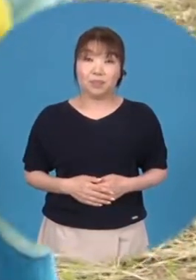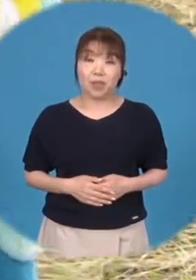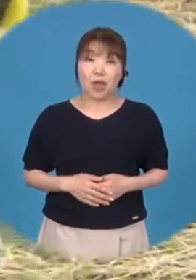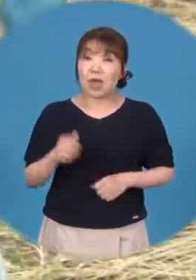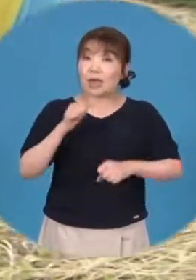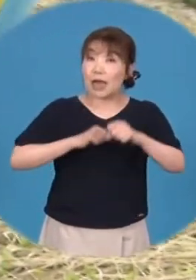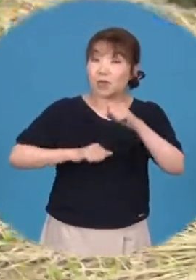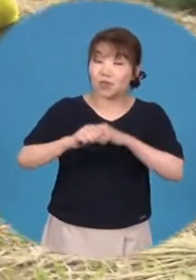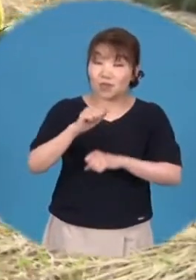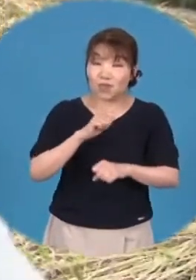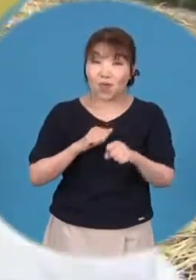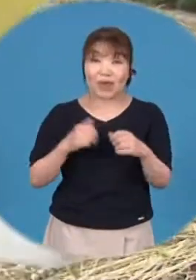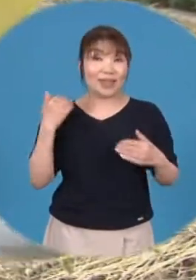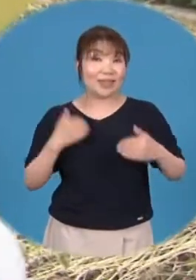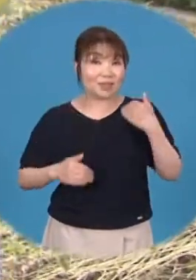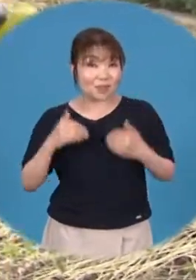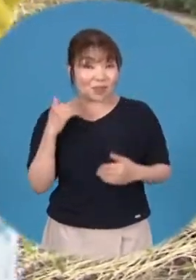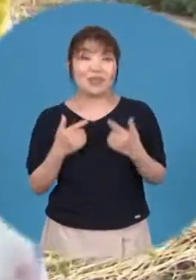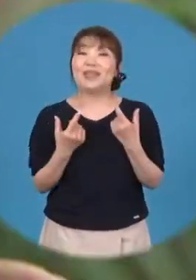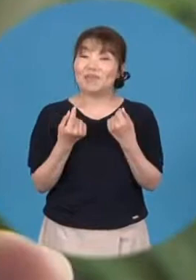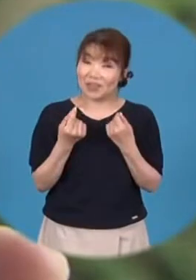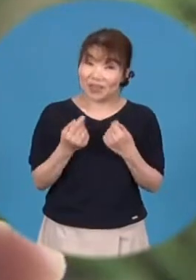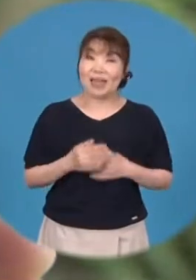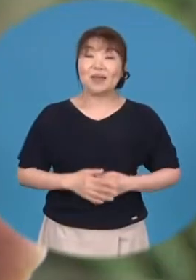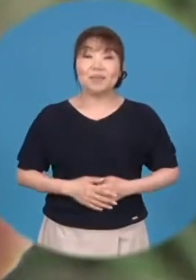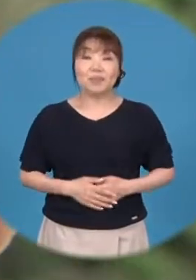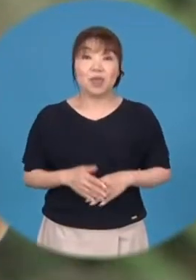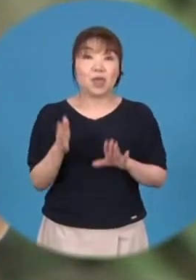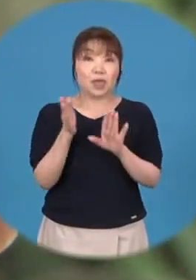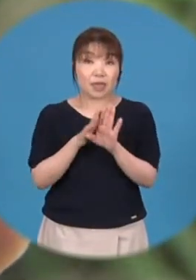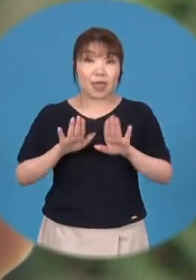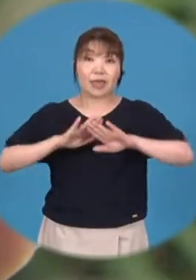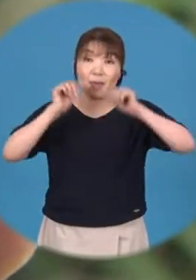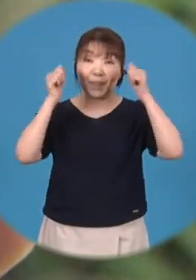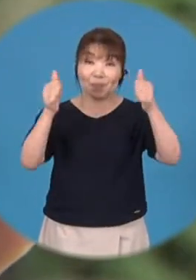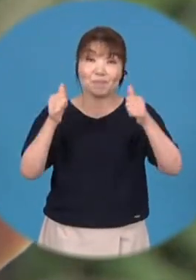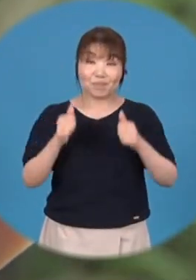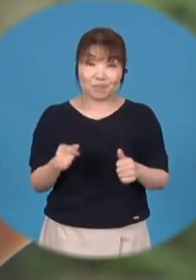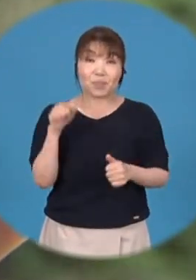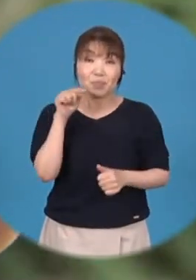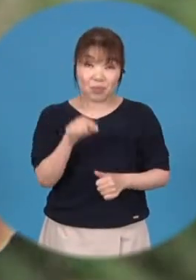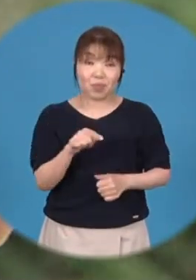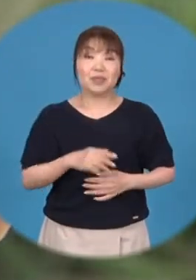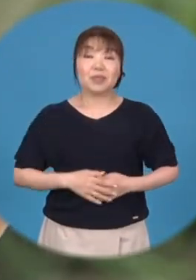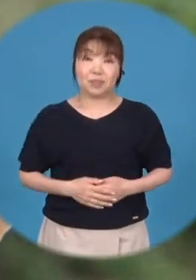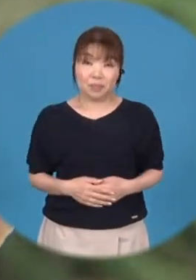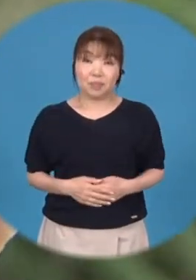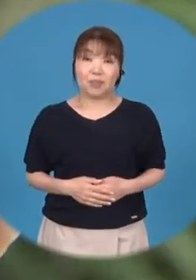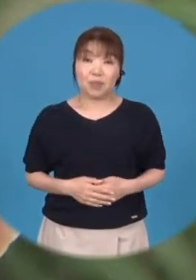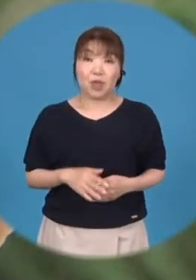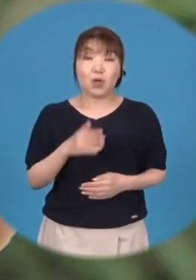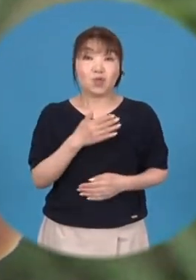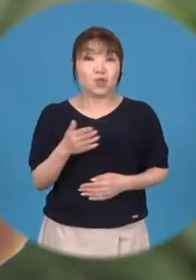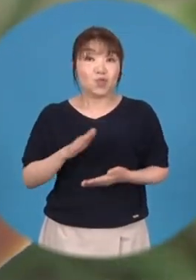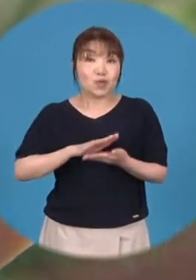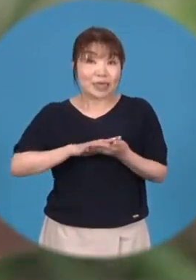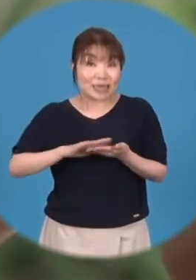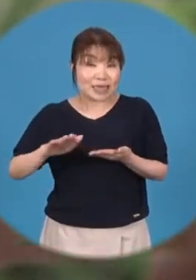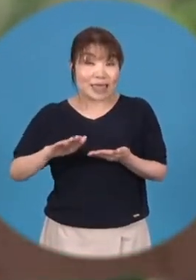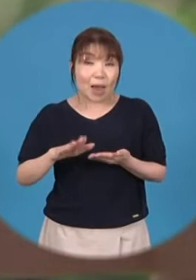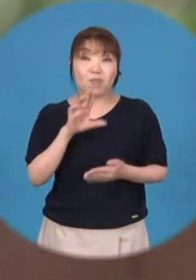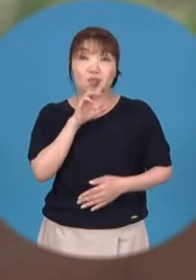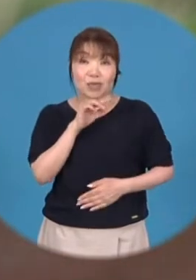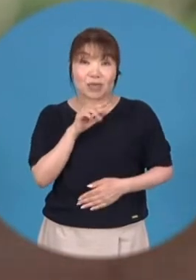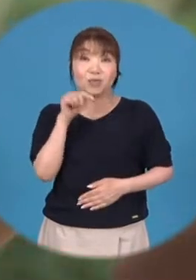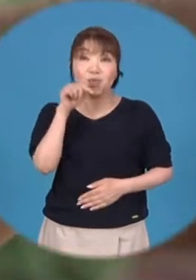いの活動がより楽しくなりますね。県が開設している清掃活動ウェブページクリーンアップ岐阜のサイト上では